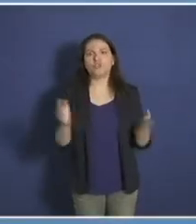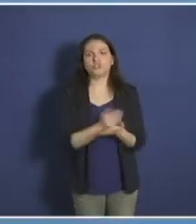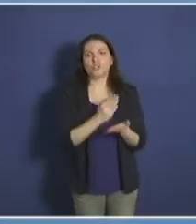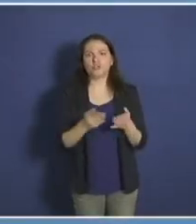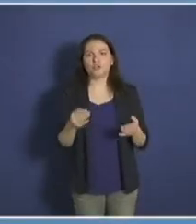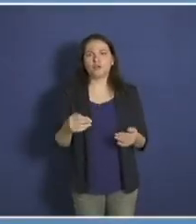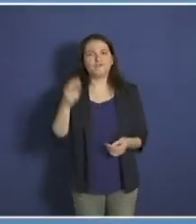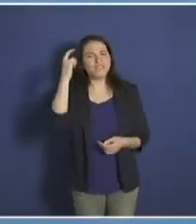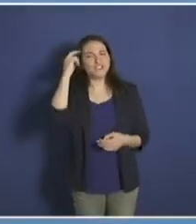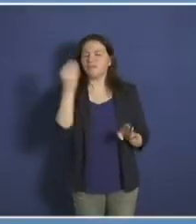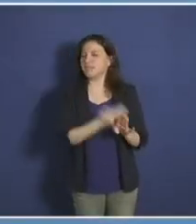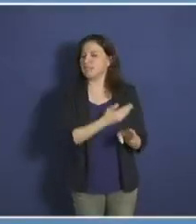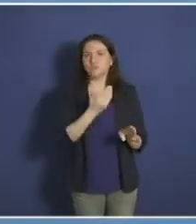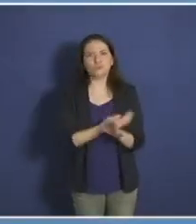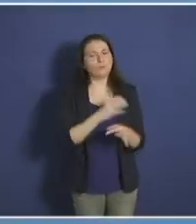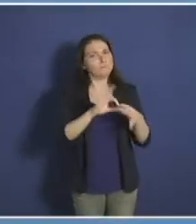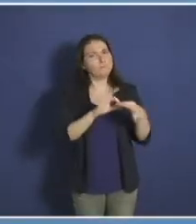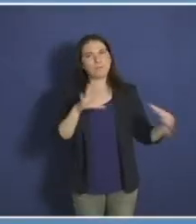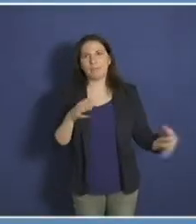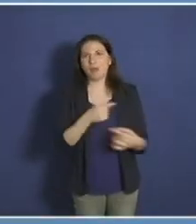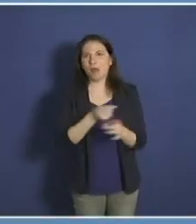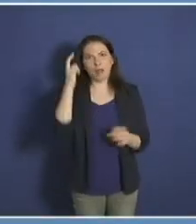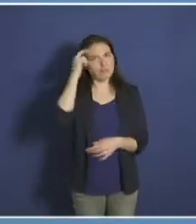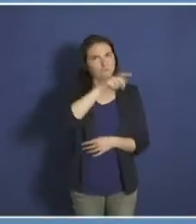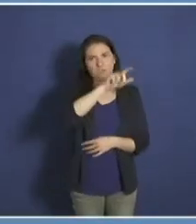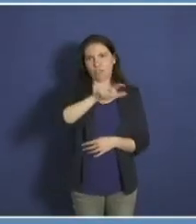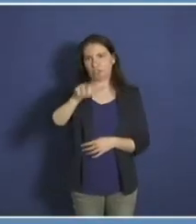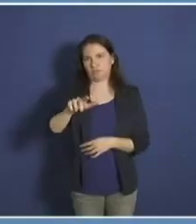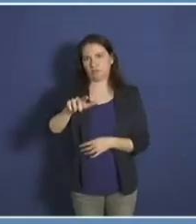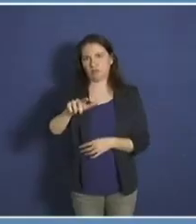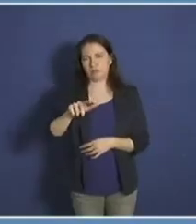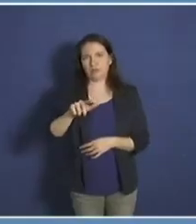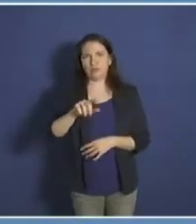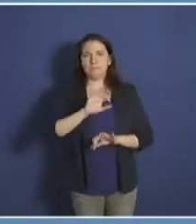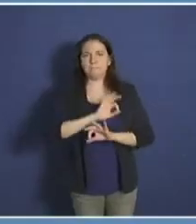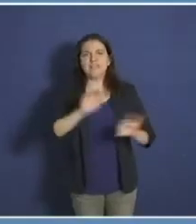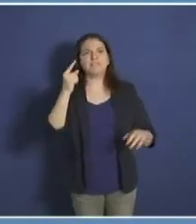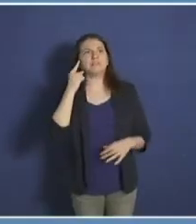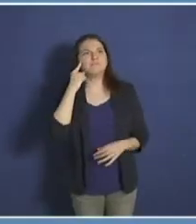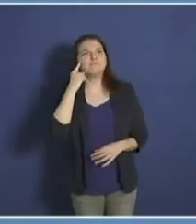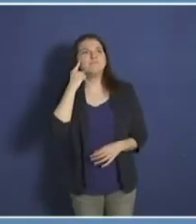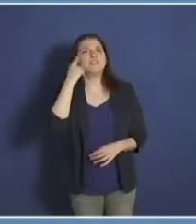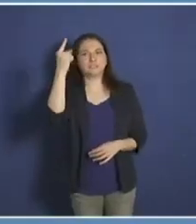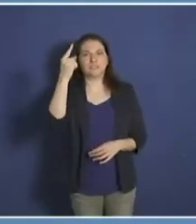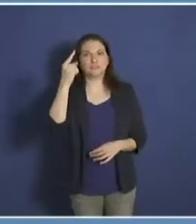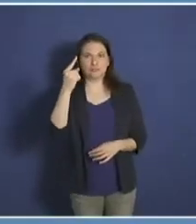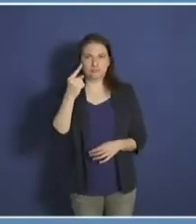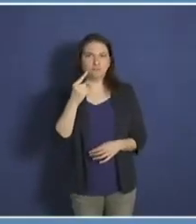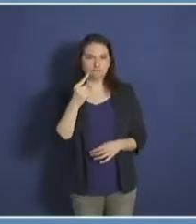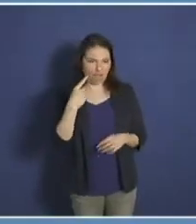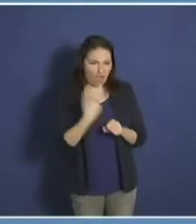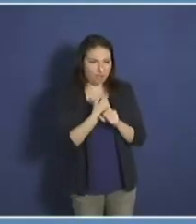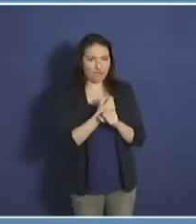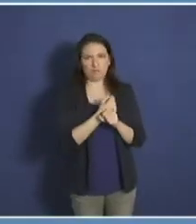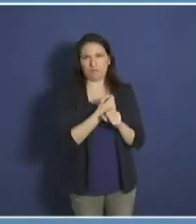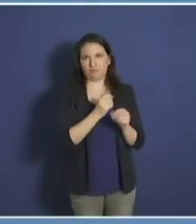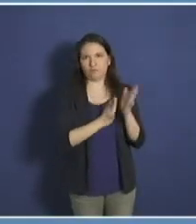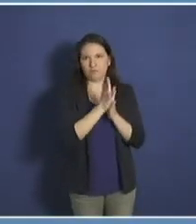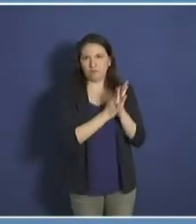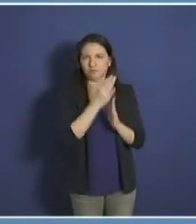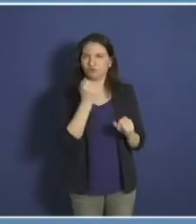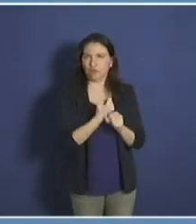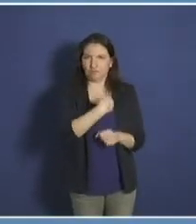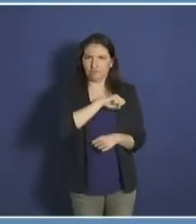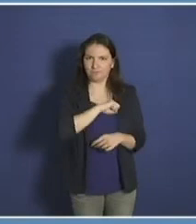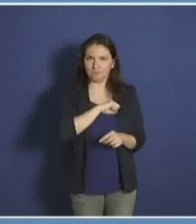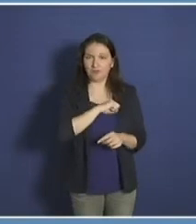tun. Jeder Wissenschaftler arbeitet nach bestem Wissen und Gewissen. Aber die Grundentscheidung heißt